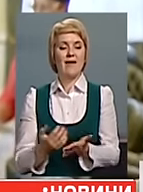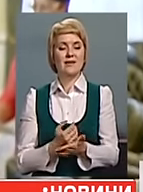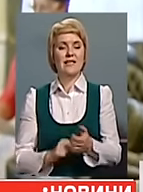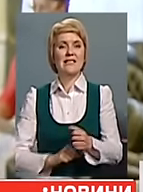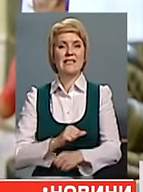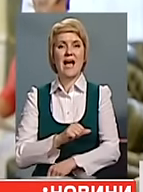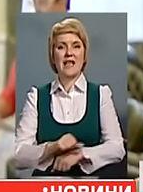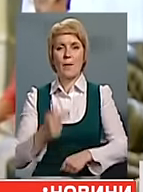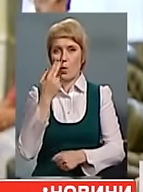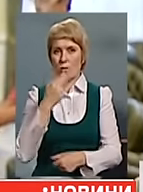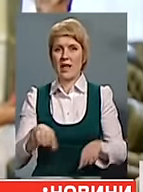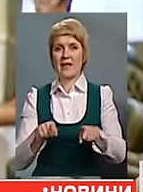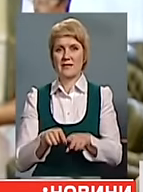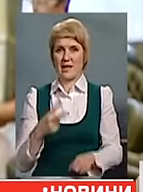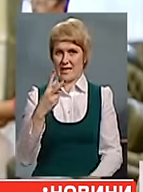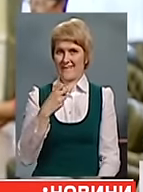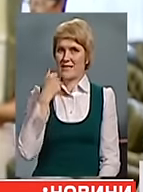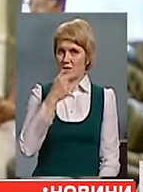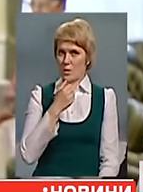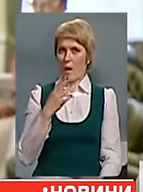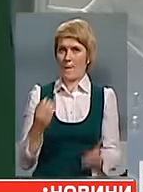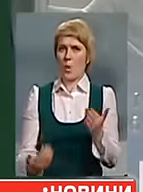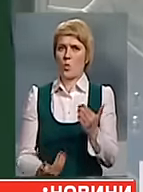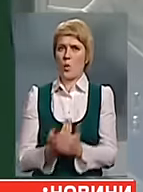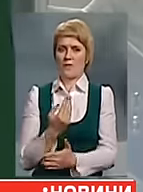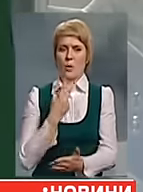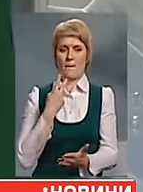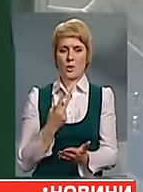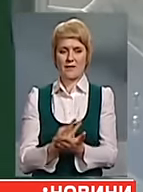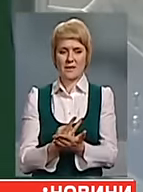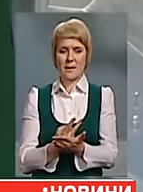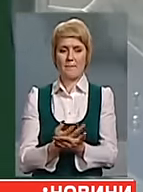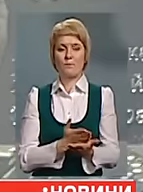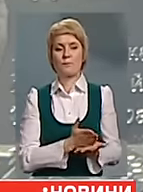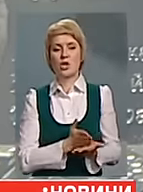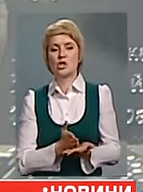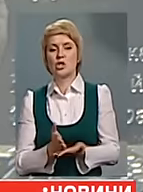рамки традиційності, все-таки 200 років, якось по-новому на це подивитися. І пішли